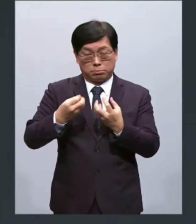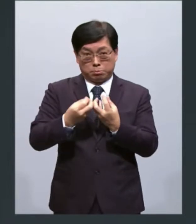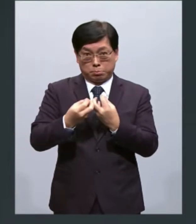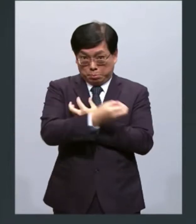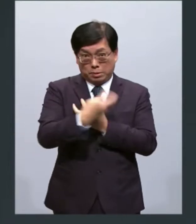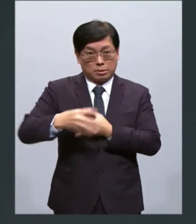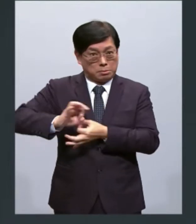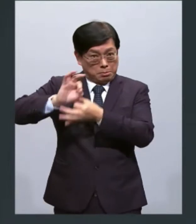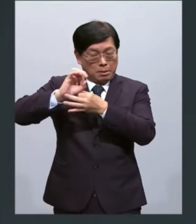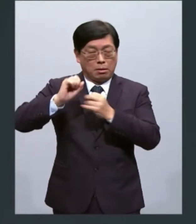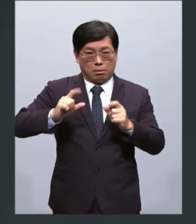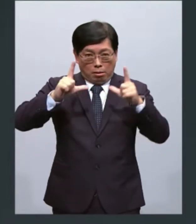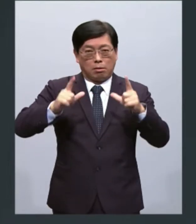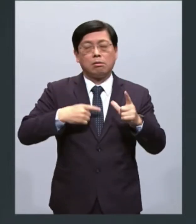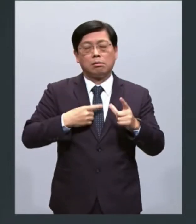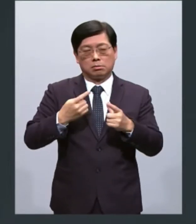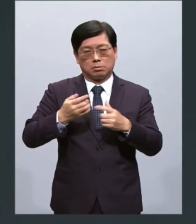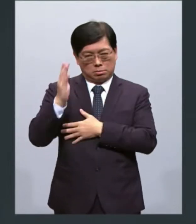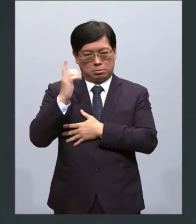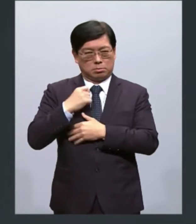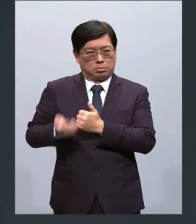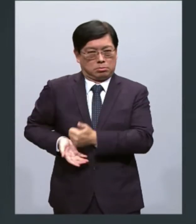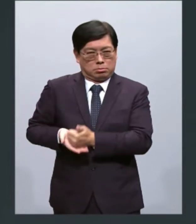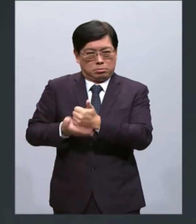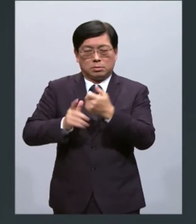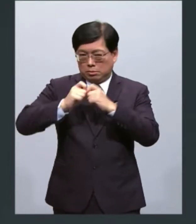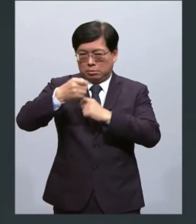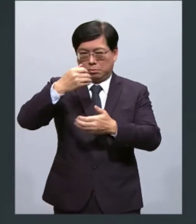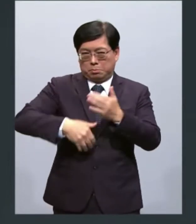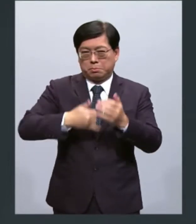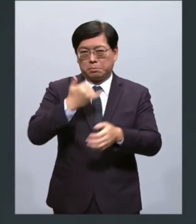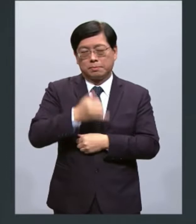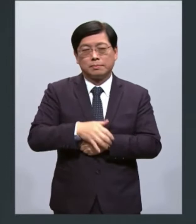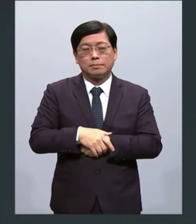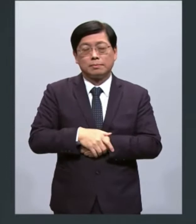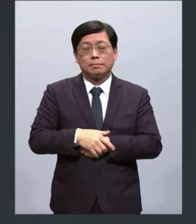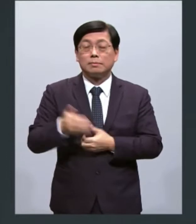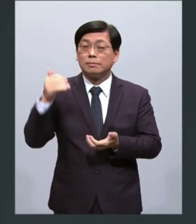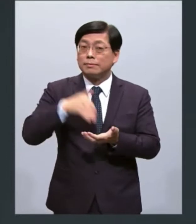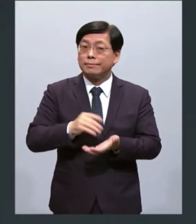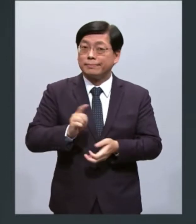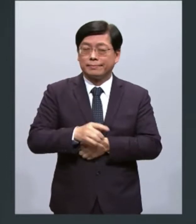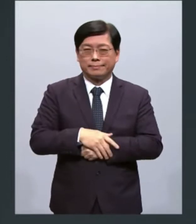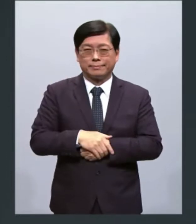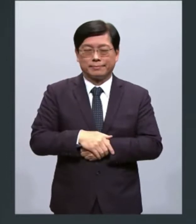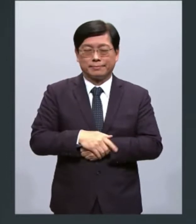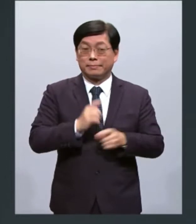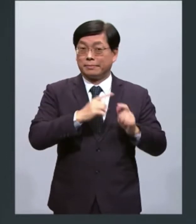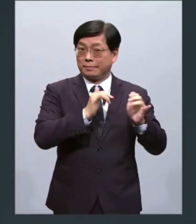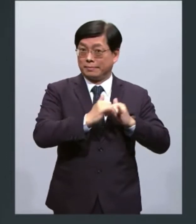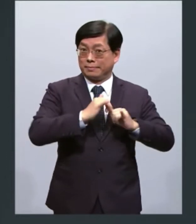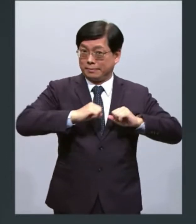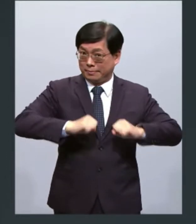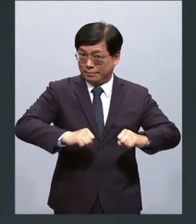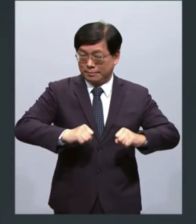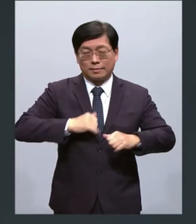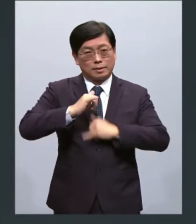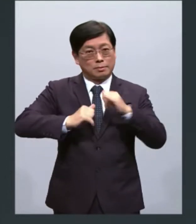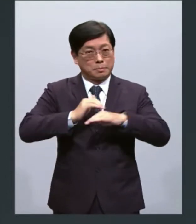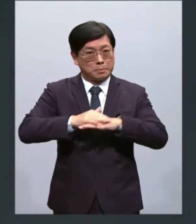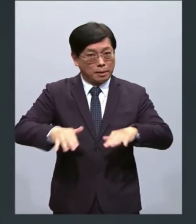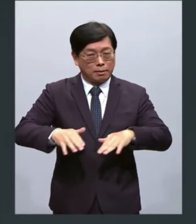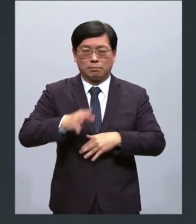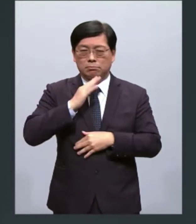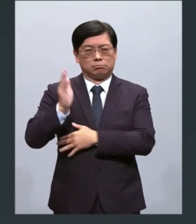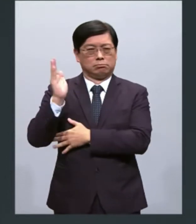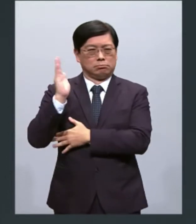再拉高，那政府也应该给他税率的优惠。结论：人民的健康、生活的安定，这